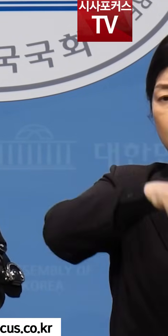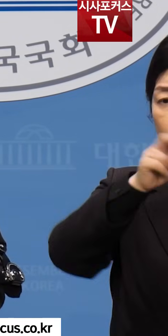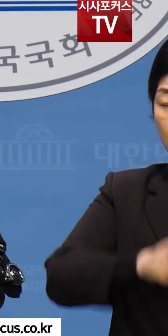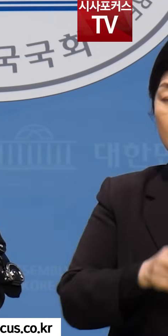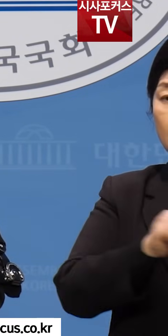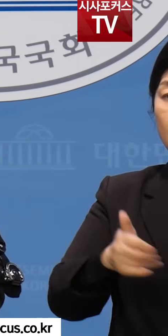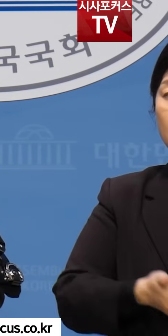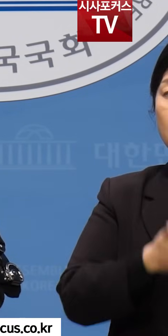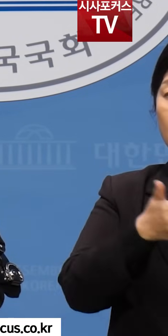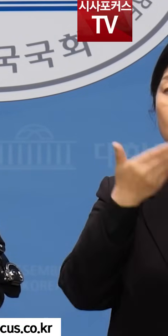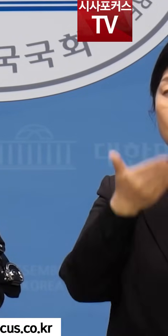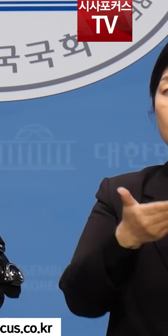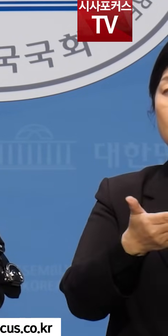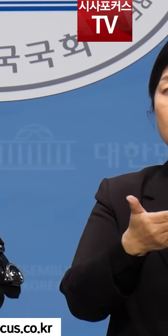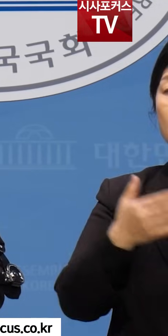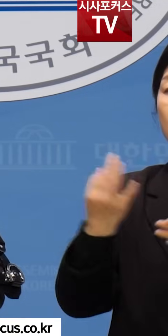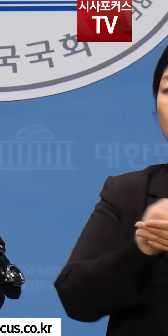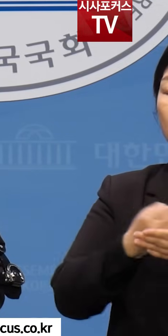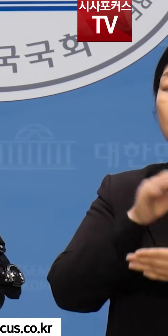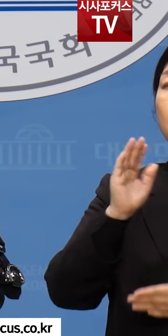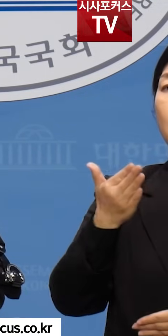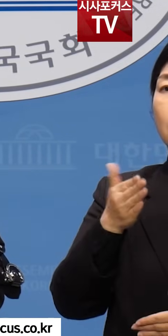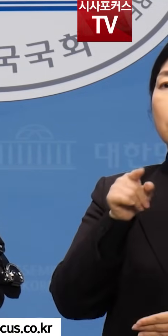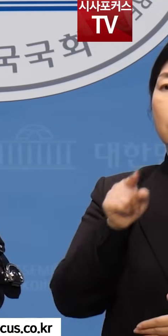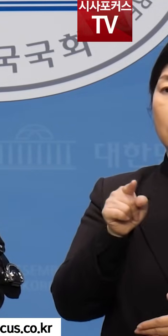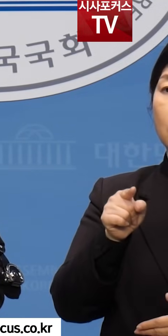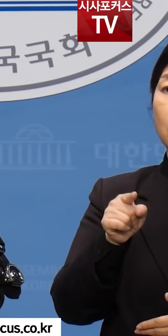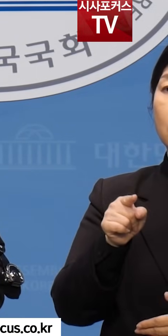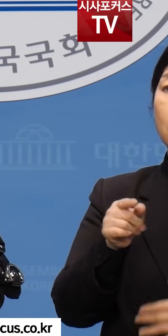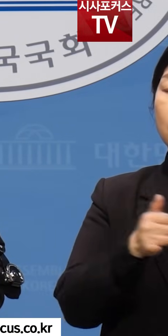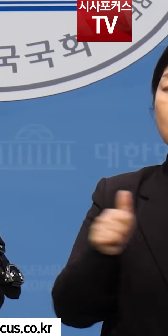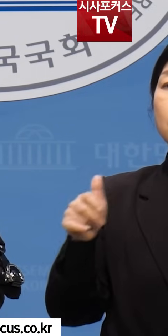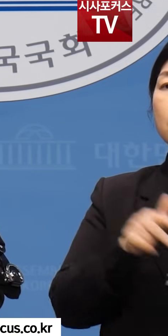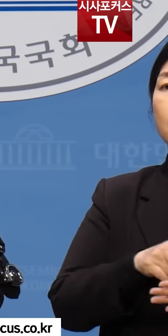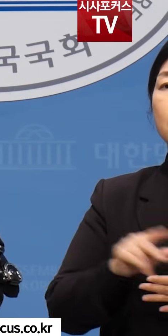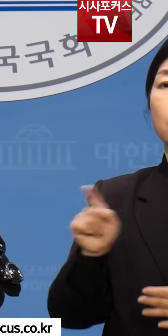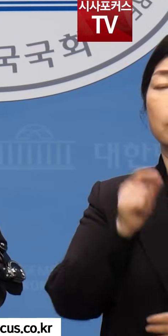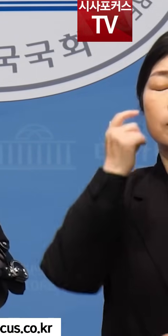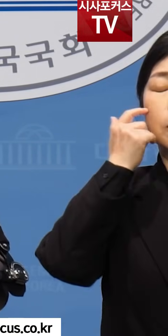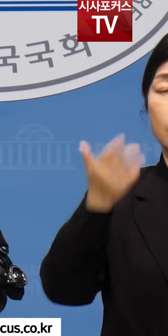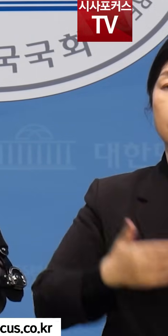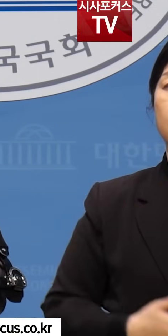코미디 같은 기자회견을 국민들이 도대체 어떻게 받아들여야 합니까?